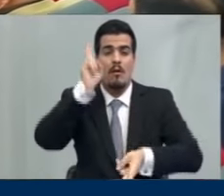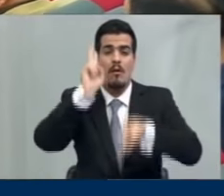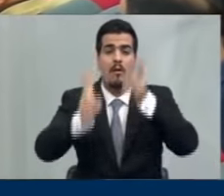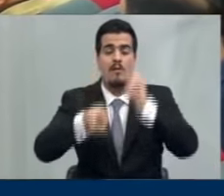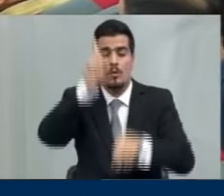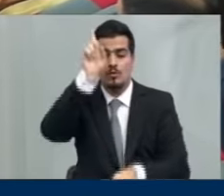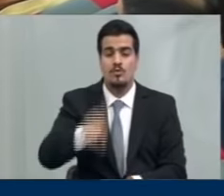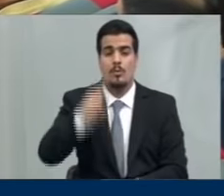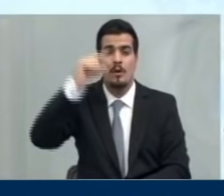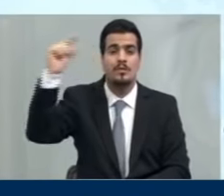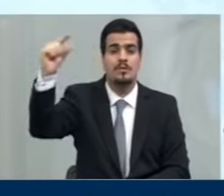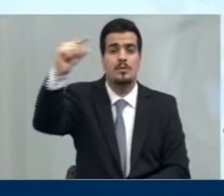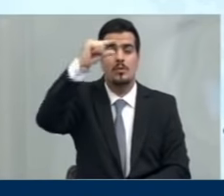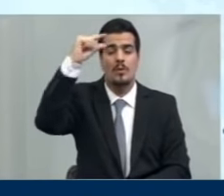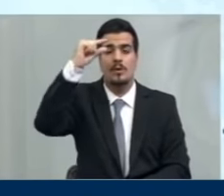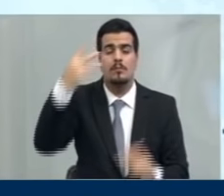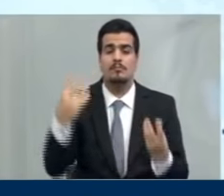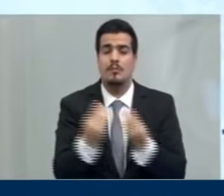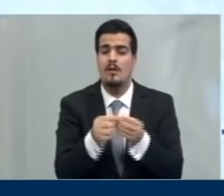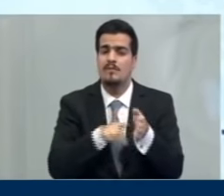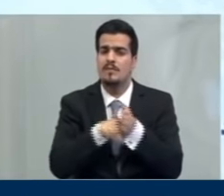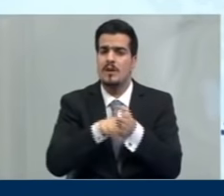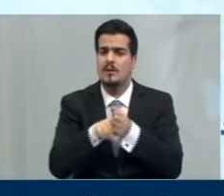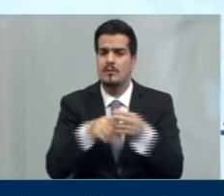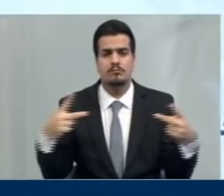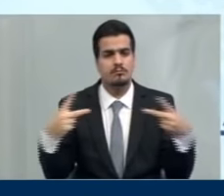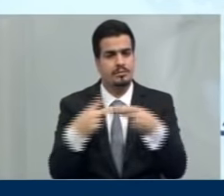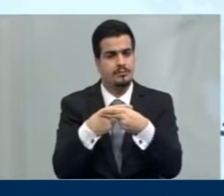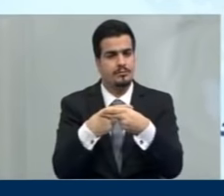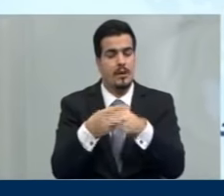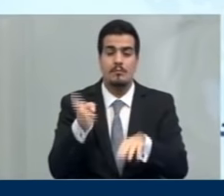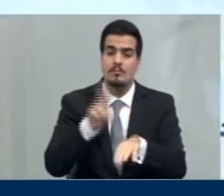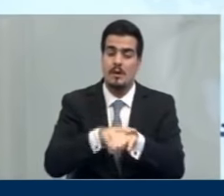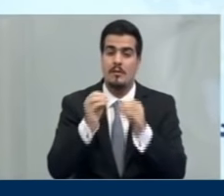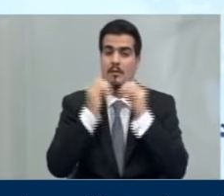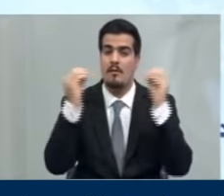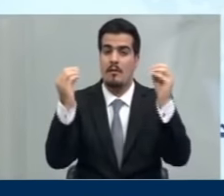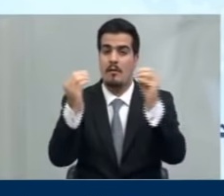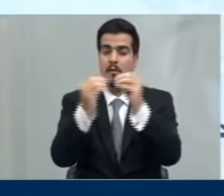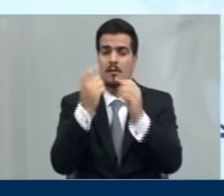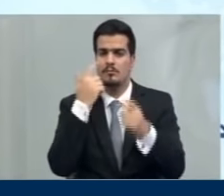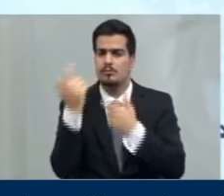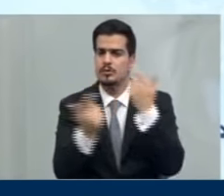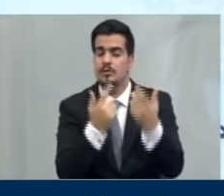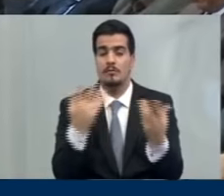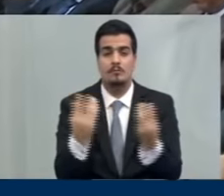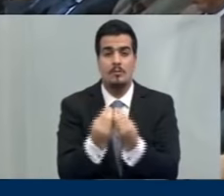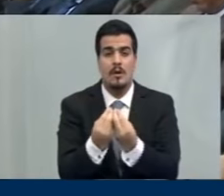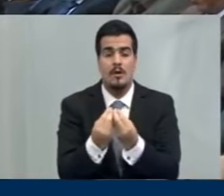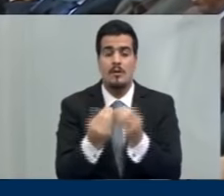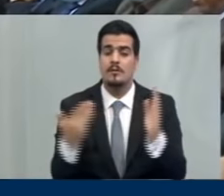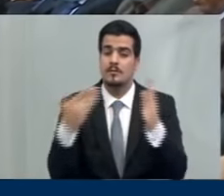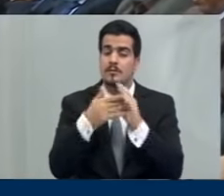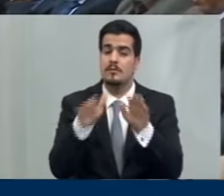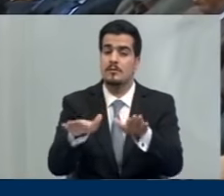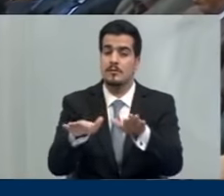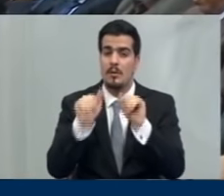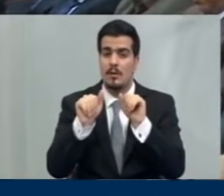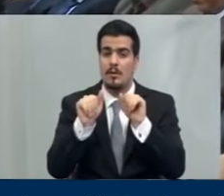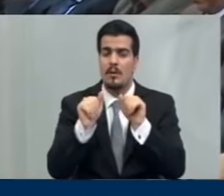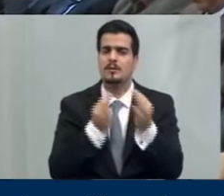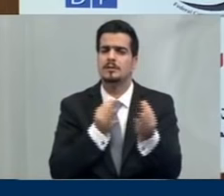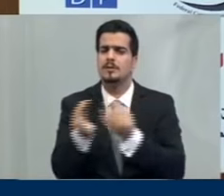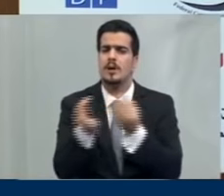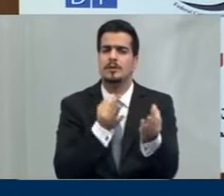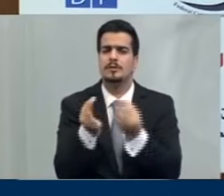الدولي لمكافحة الفساد التي أقامتها هيئة النزاهة، خطوة تأتي في إطار إكمال الإجراءات الاستراتيجية